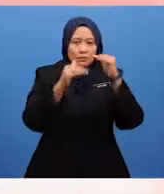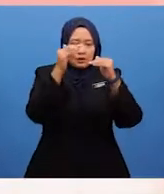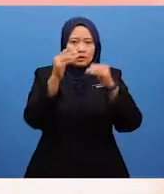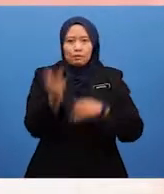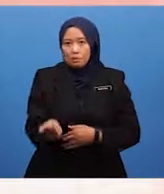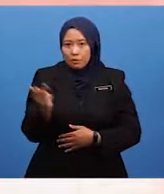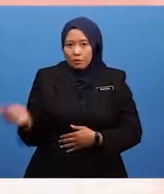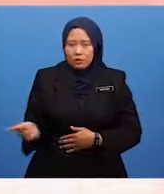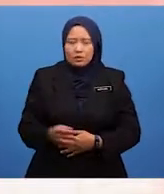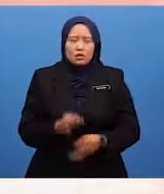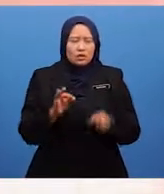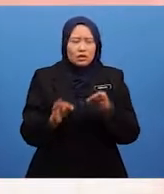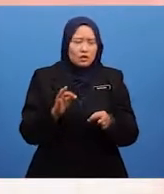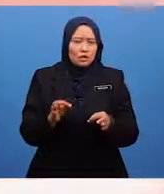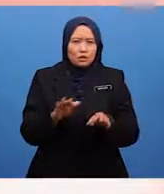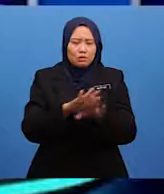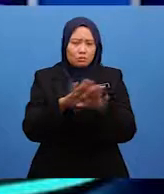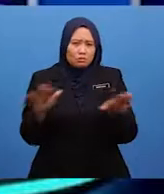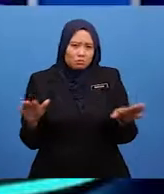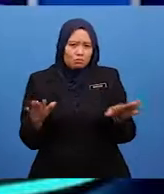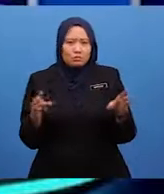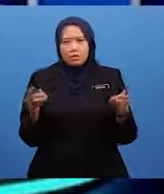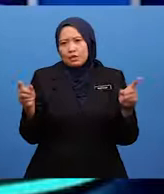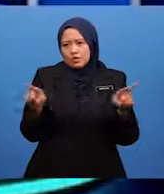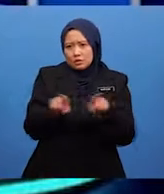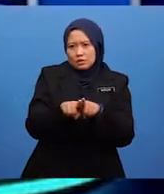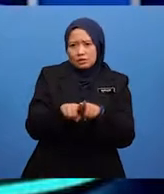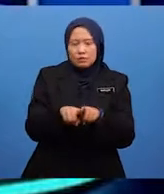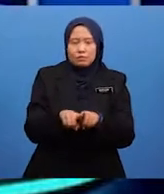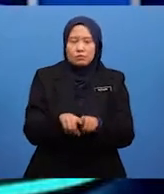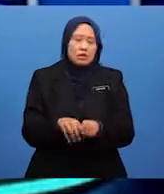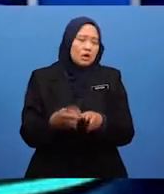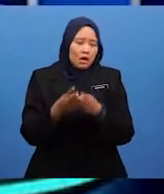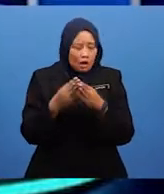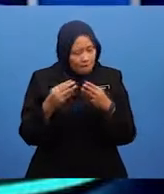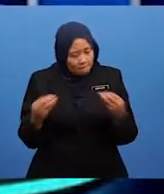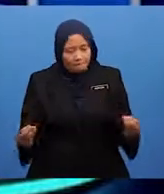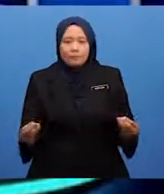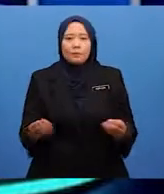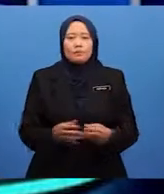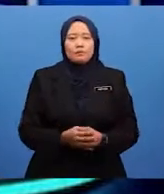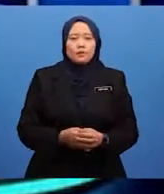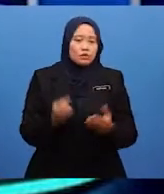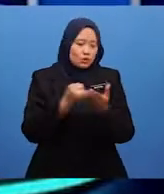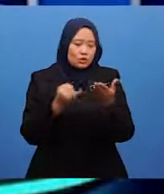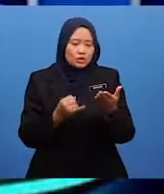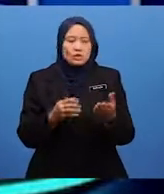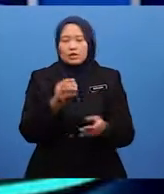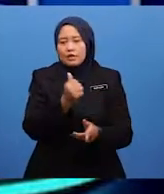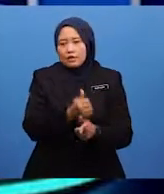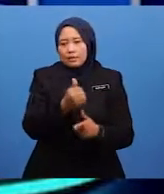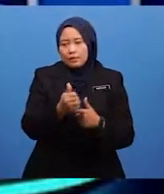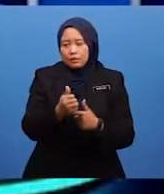mereka tidak ada kesinambungan Hancur Ia memang tepat sekali sebab di dalam bidang lukisan kejut ra ane coba arivia